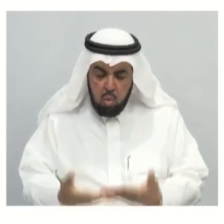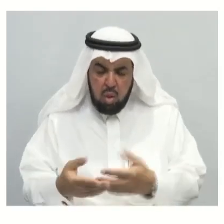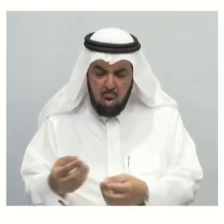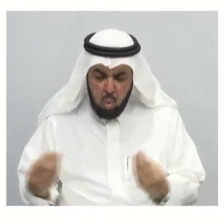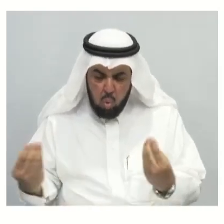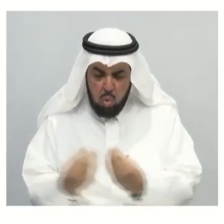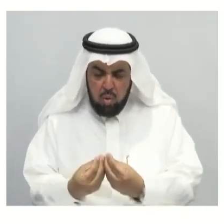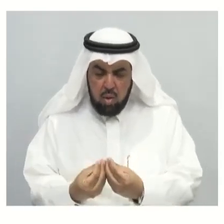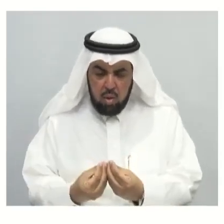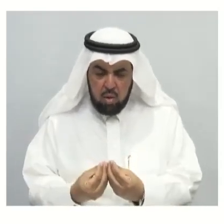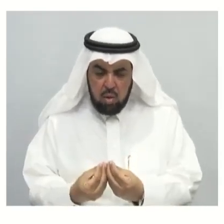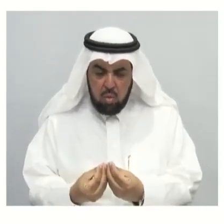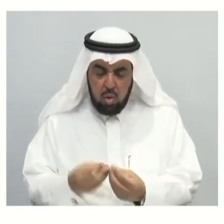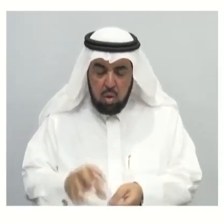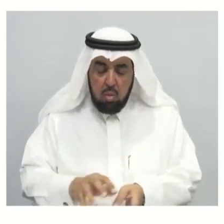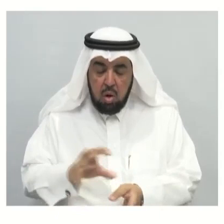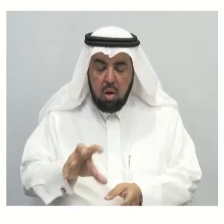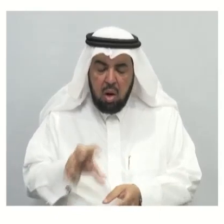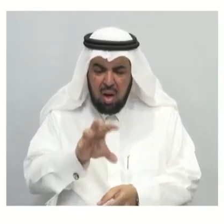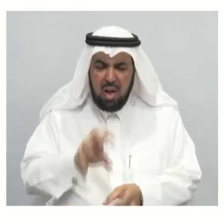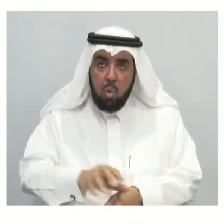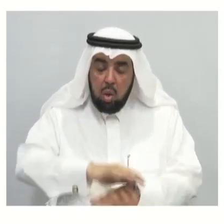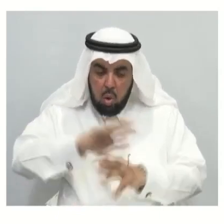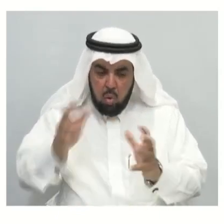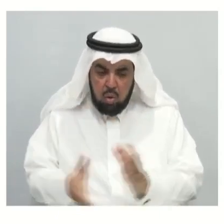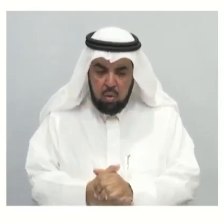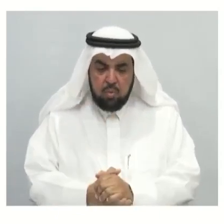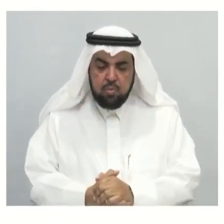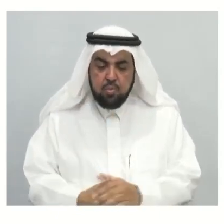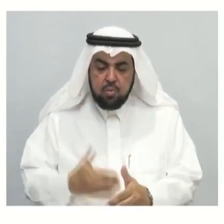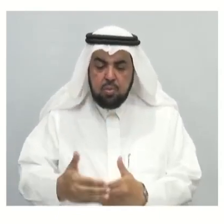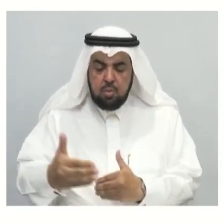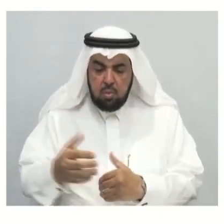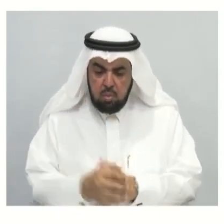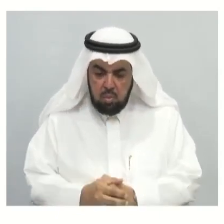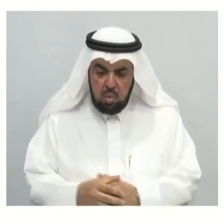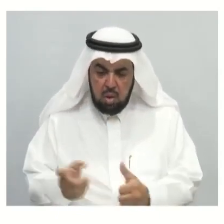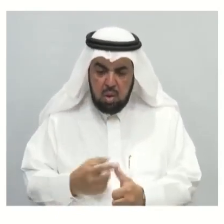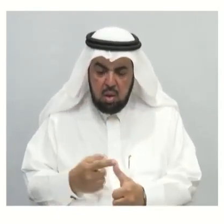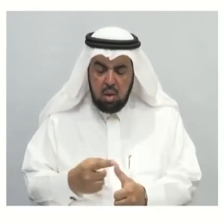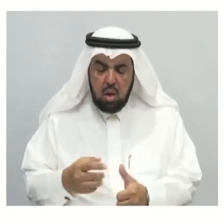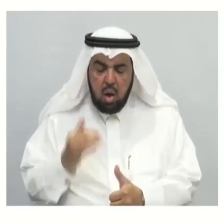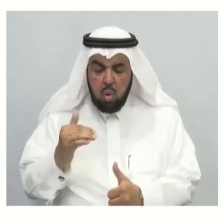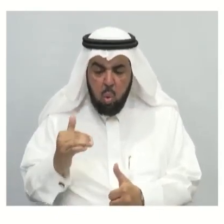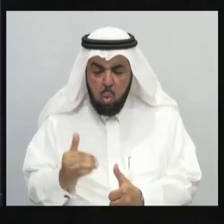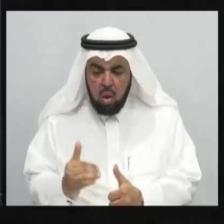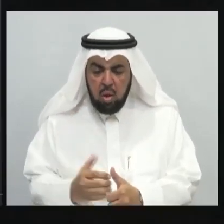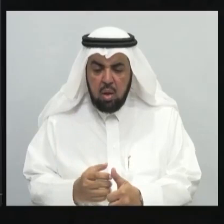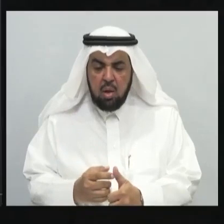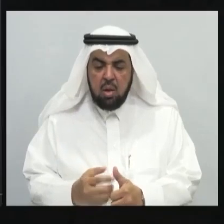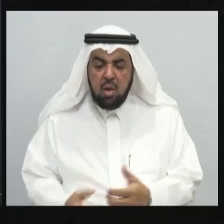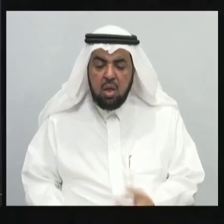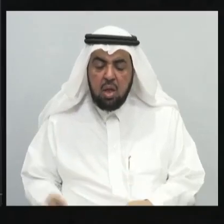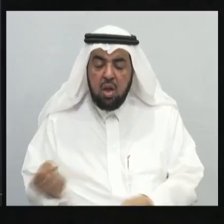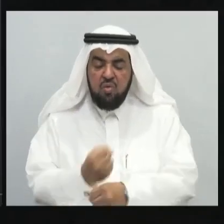للوحده ووضاع الاقليميه والدوليه المواتيه بدات الخطوات